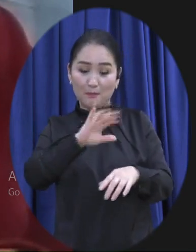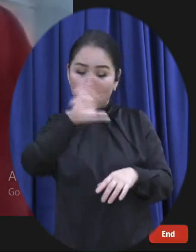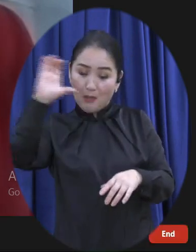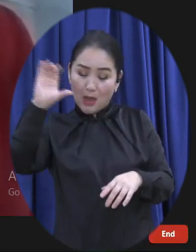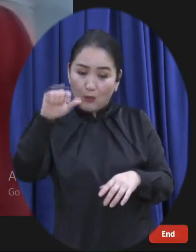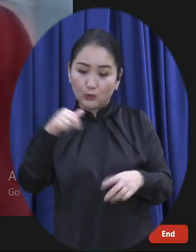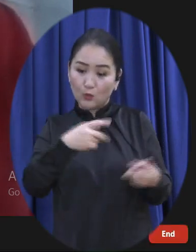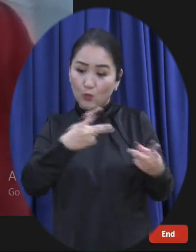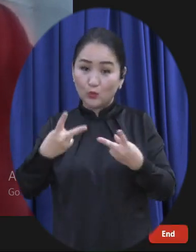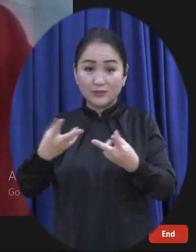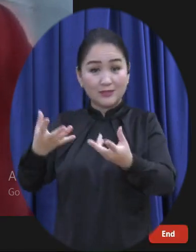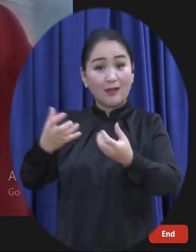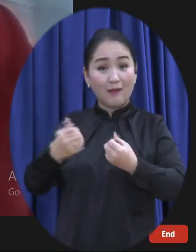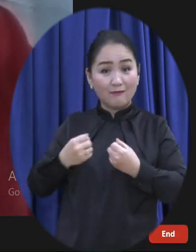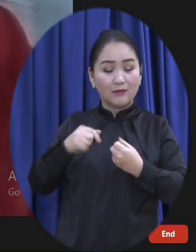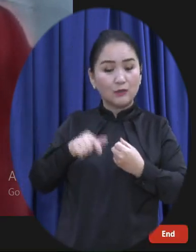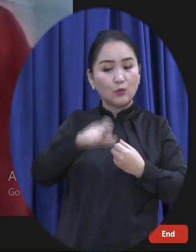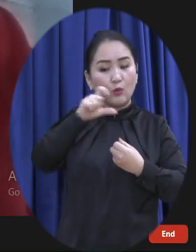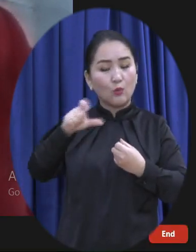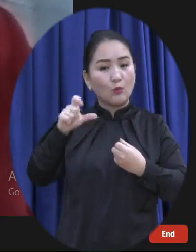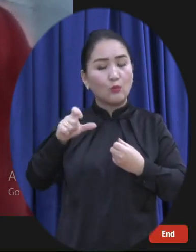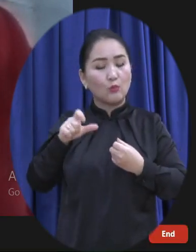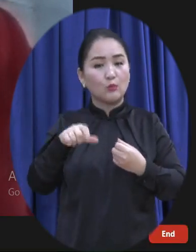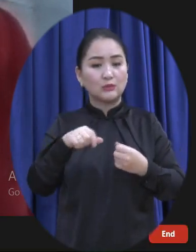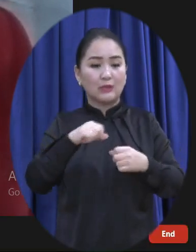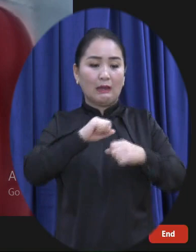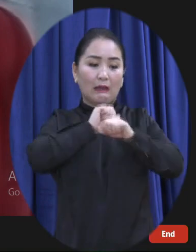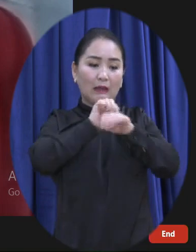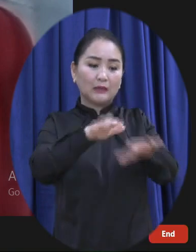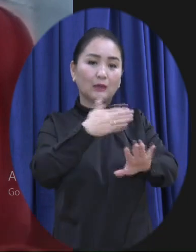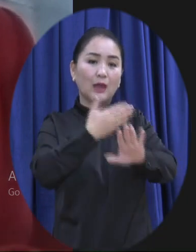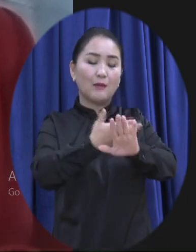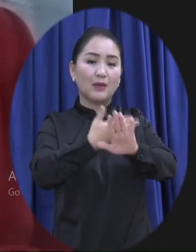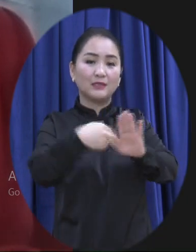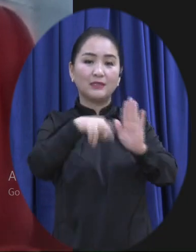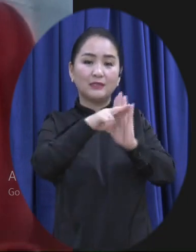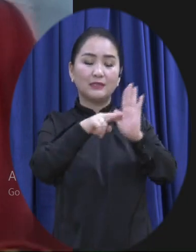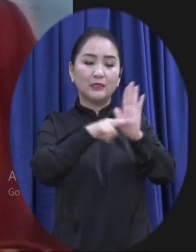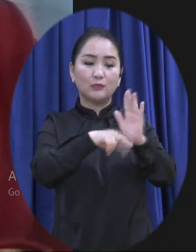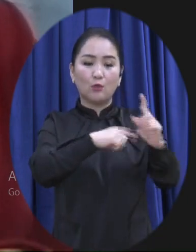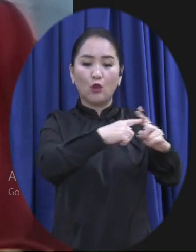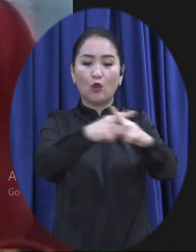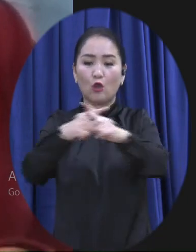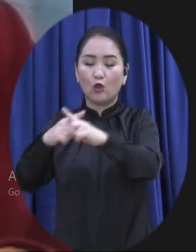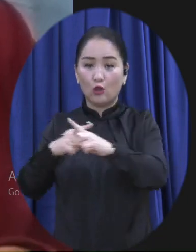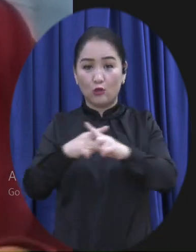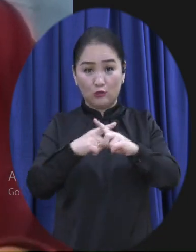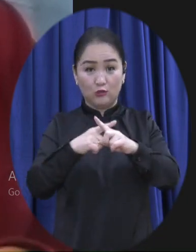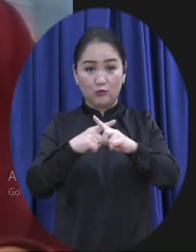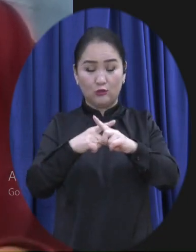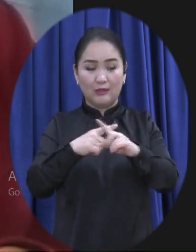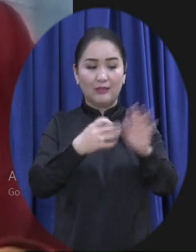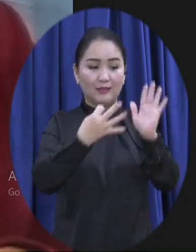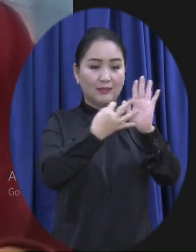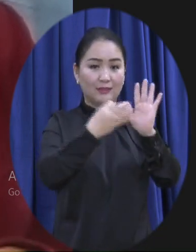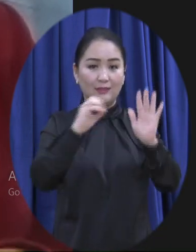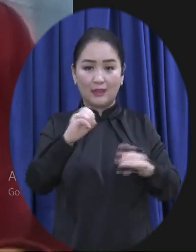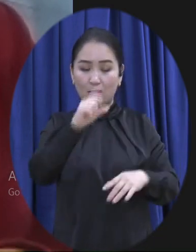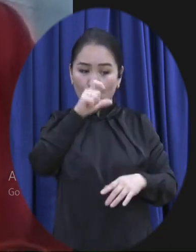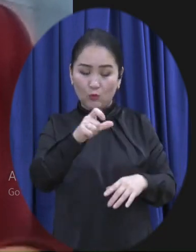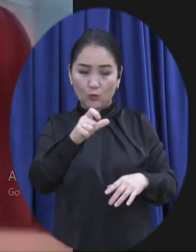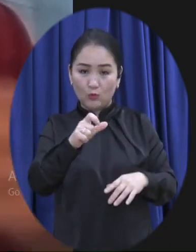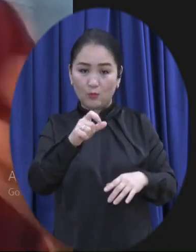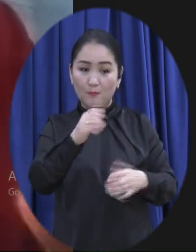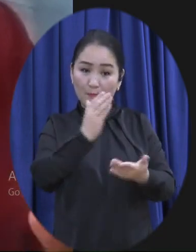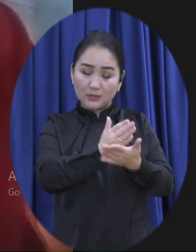очиж үйлчлэг авдаг. Энэ хүмүүсийг сая халдвар хамгааллын дэглэм хөл хорой тогтоосонтой холбоотойгоор яг 80 иргэн байсан бол 300 болгож